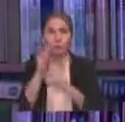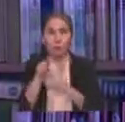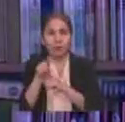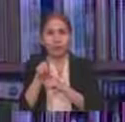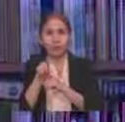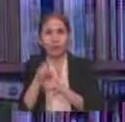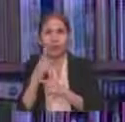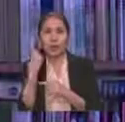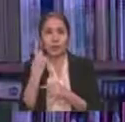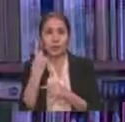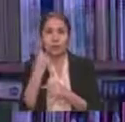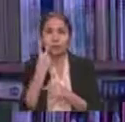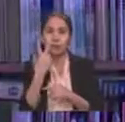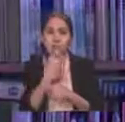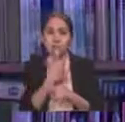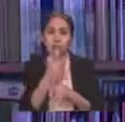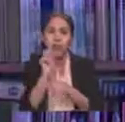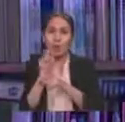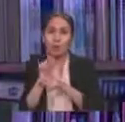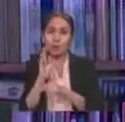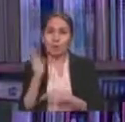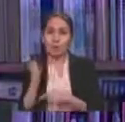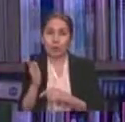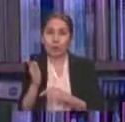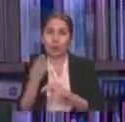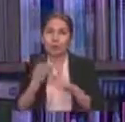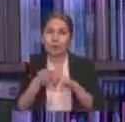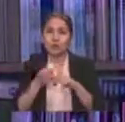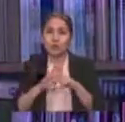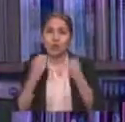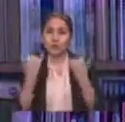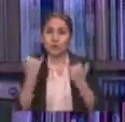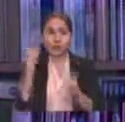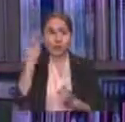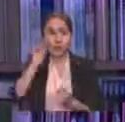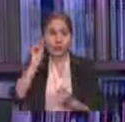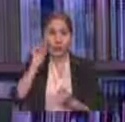vazifamiz 1-chi, 2-chi va 3-chi masala bo'ladi. Shu bilan bugungi